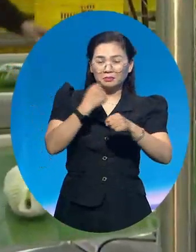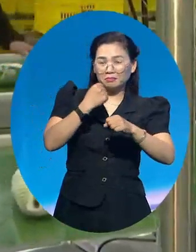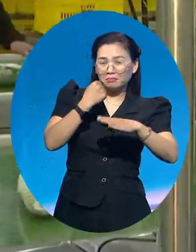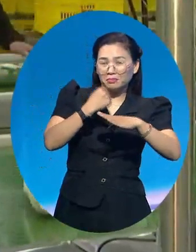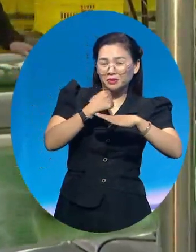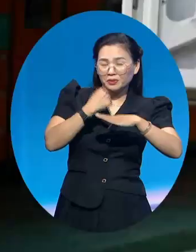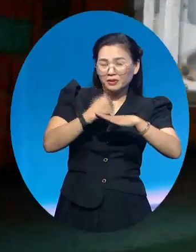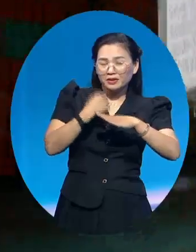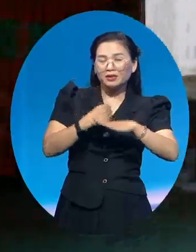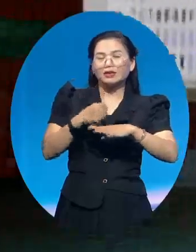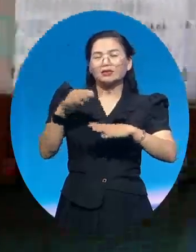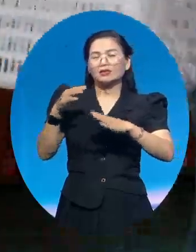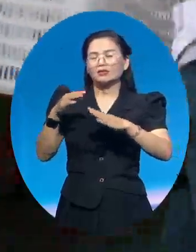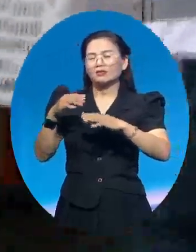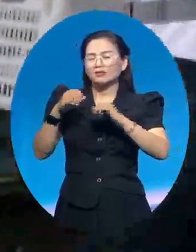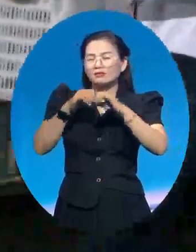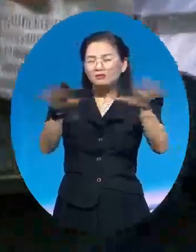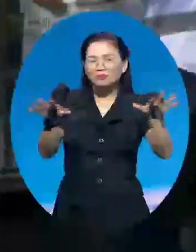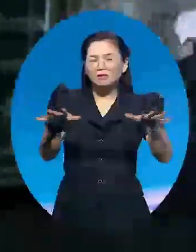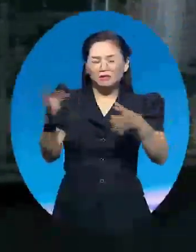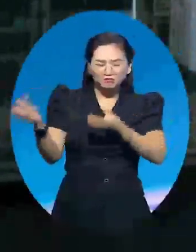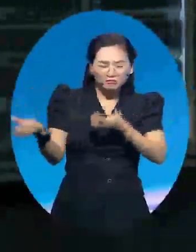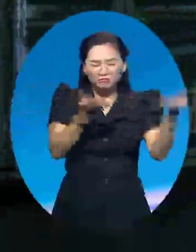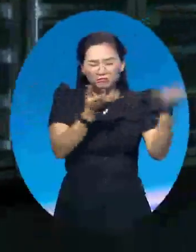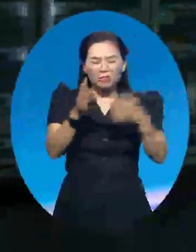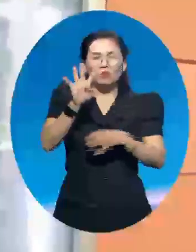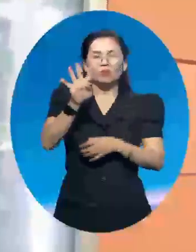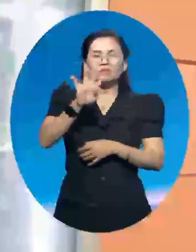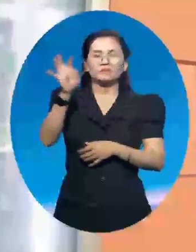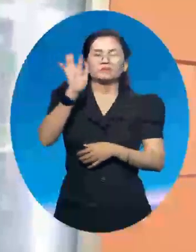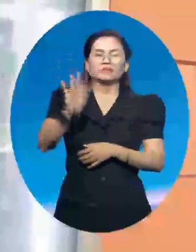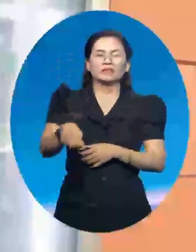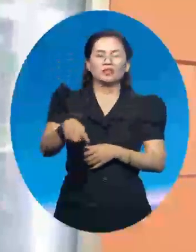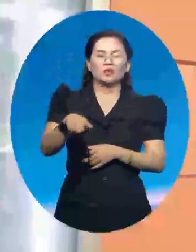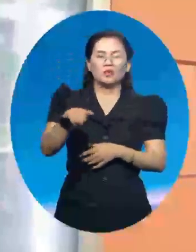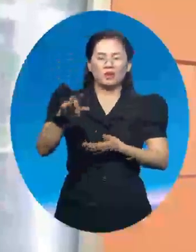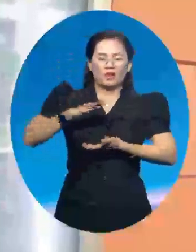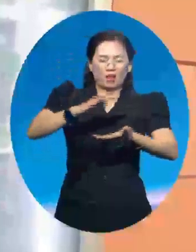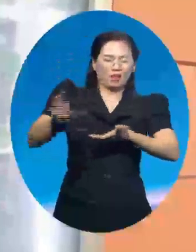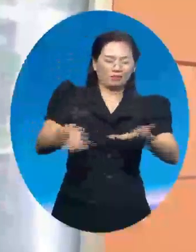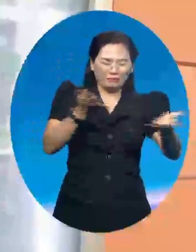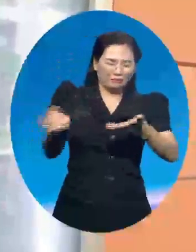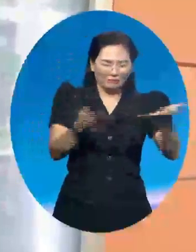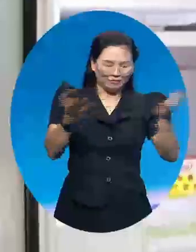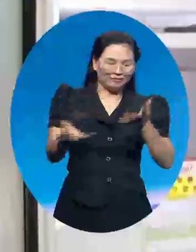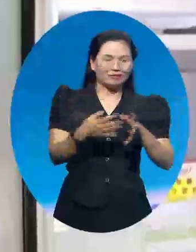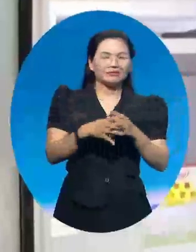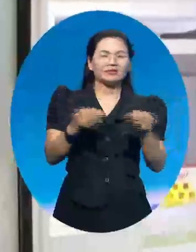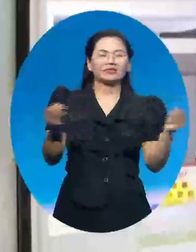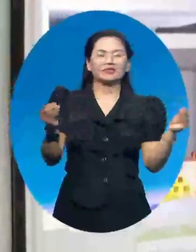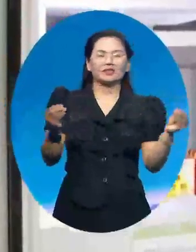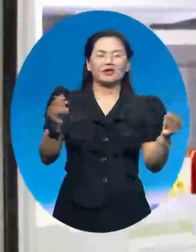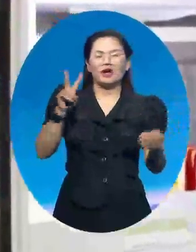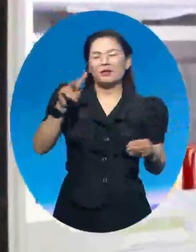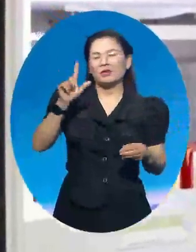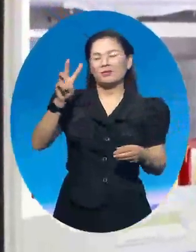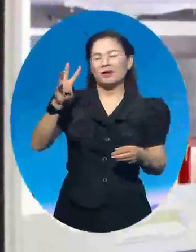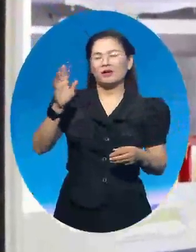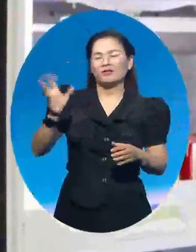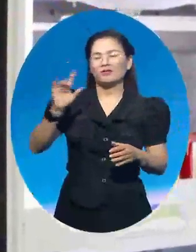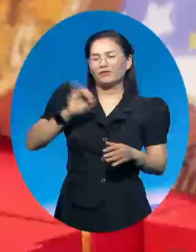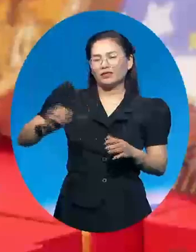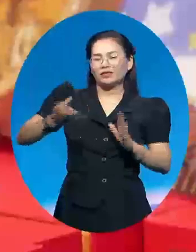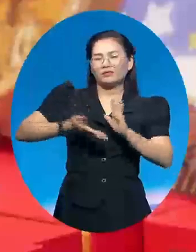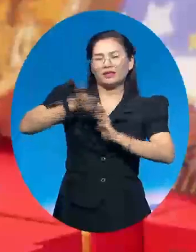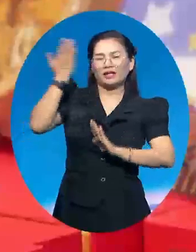vụ chuyển phát nhanh trên toàn quốc đã chuyển hơn 400 triệu bưu kiện từ ngày 21 đến ngày 27 tháng 9, tăng 23% so với